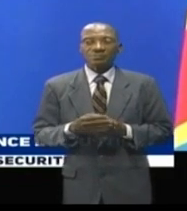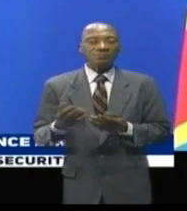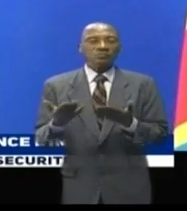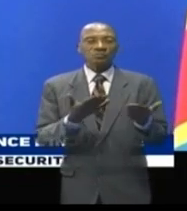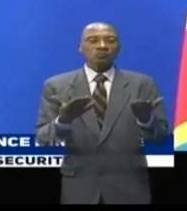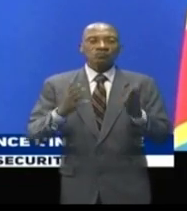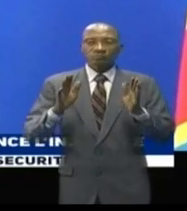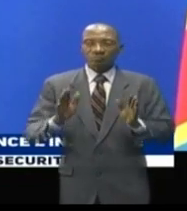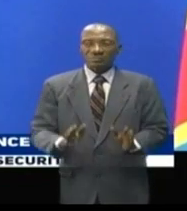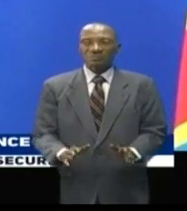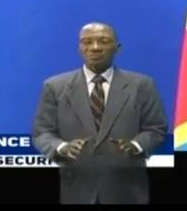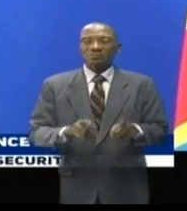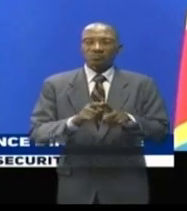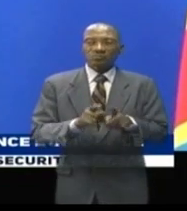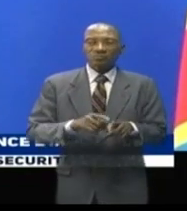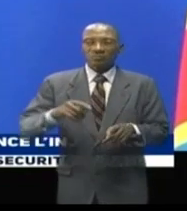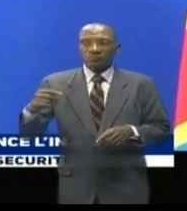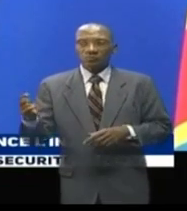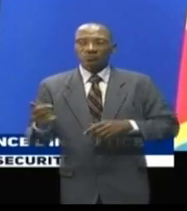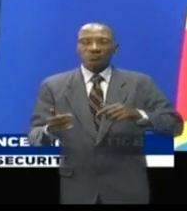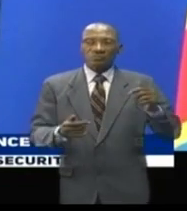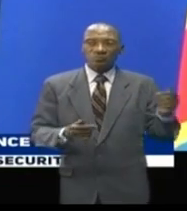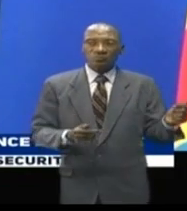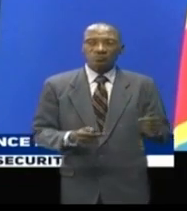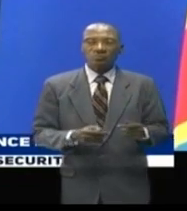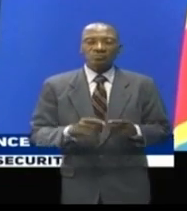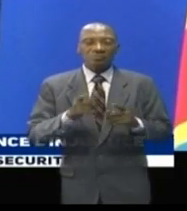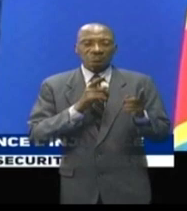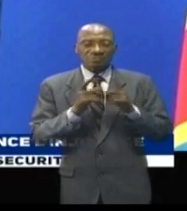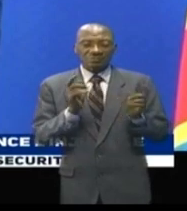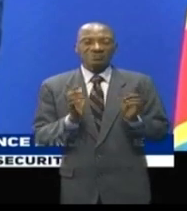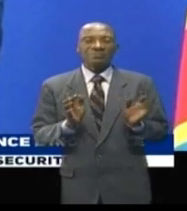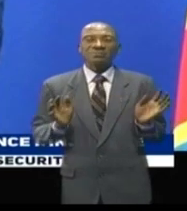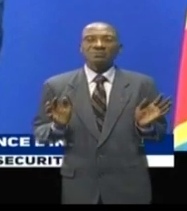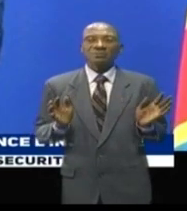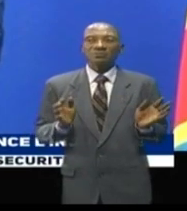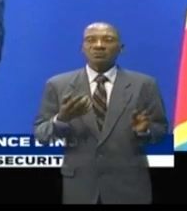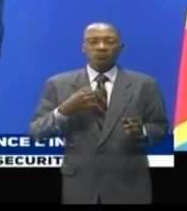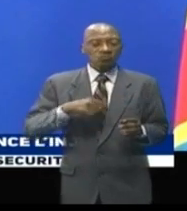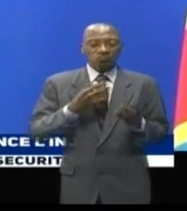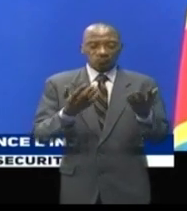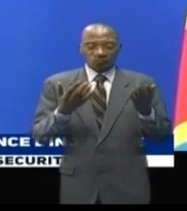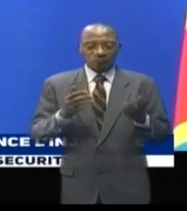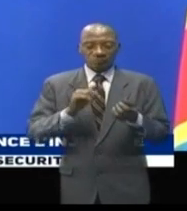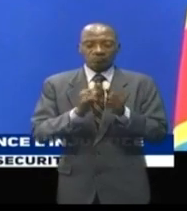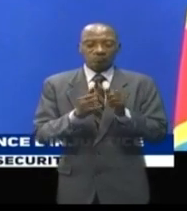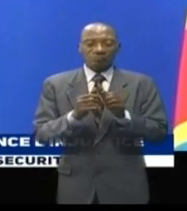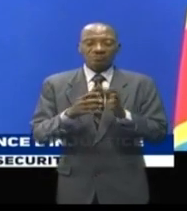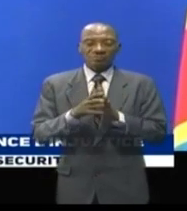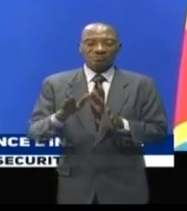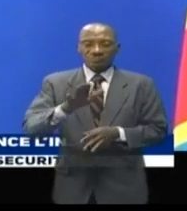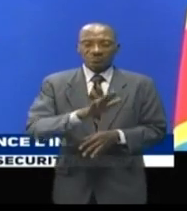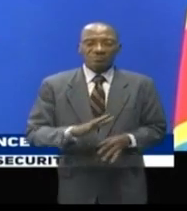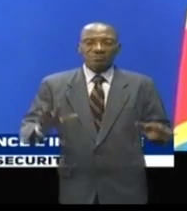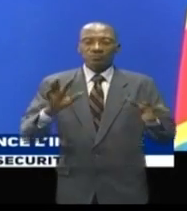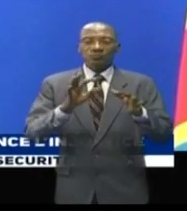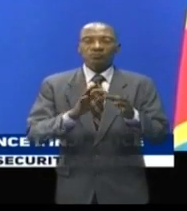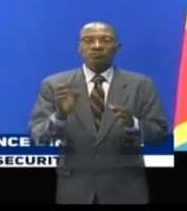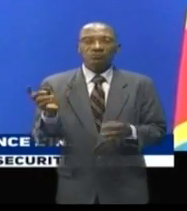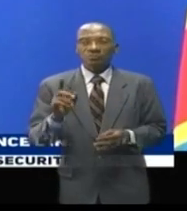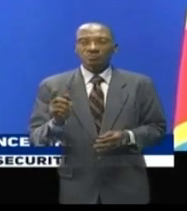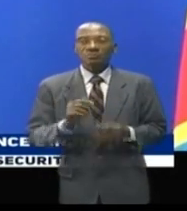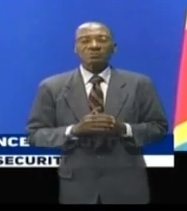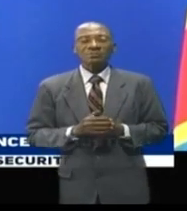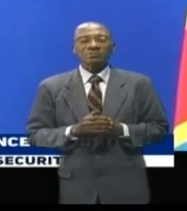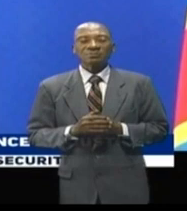et tout il est frileux personne ne veut avoir des problèmes avec les Nations Unies et il y a un cas qui s'est produit maintenant au moment